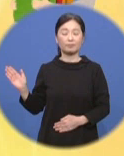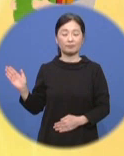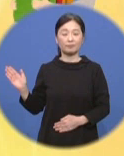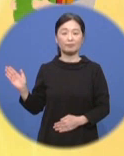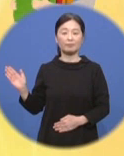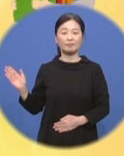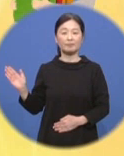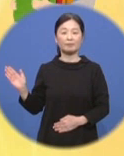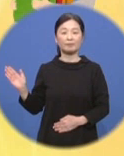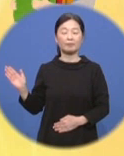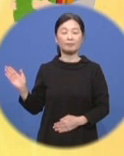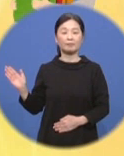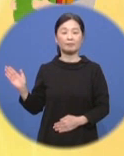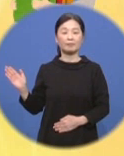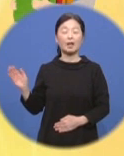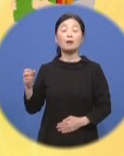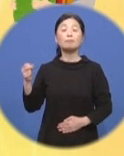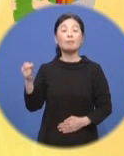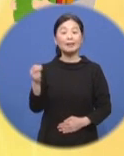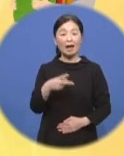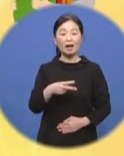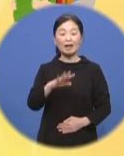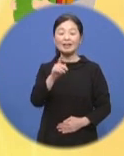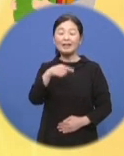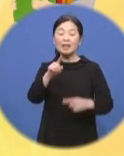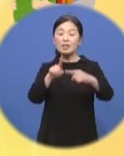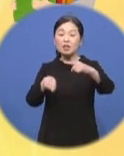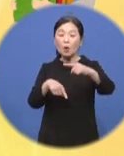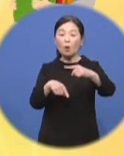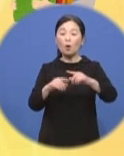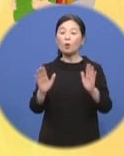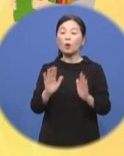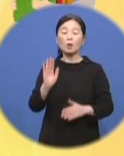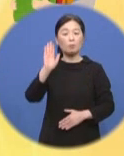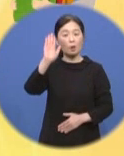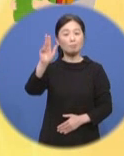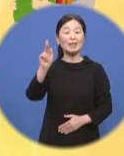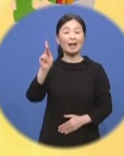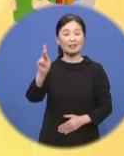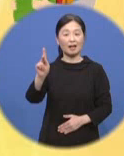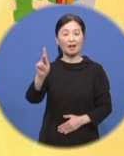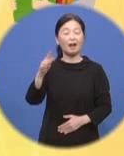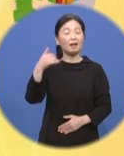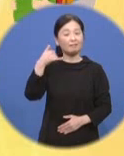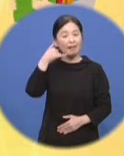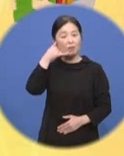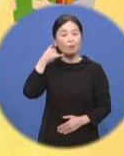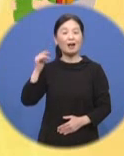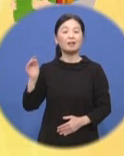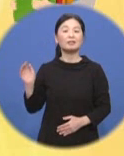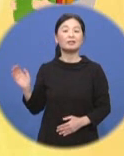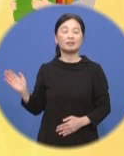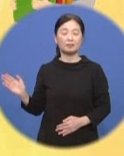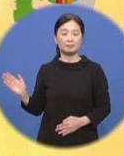073-441-3724 番または県庁子ども未来課電話